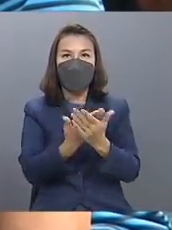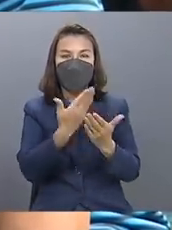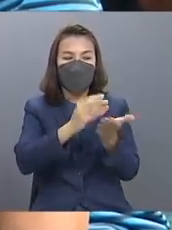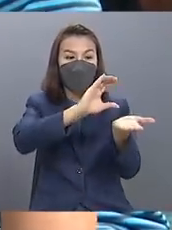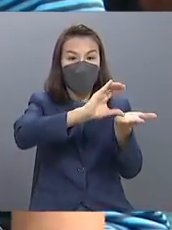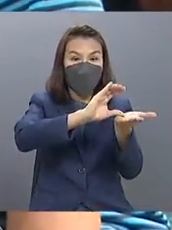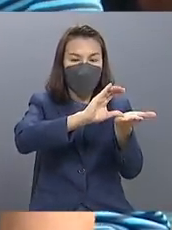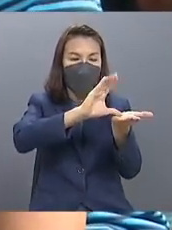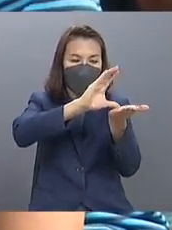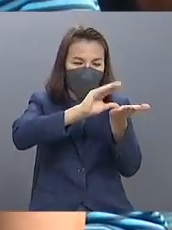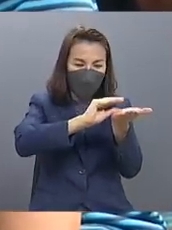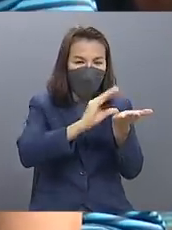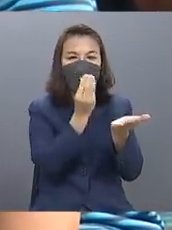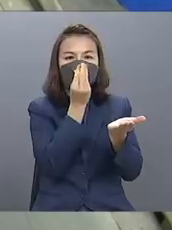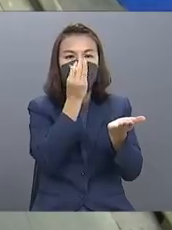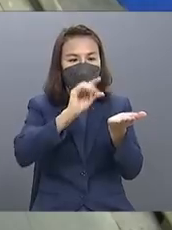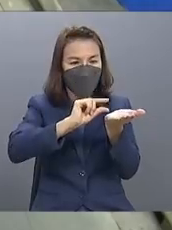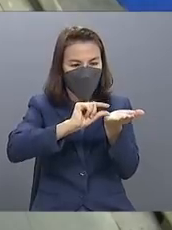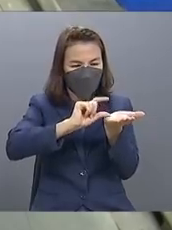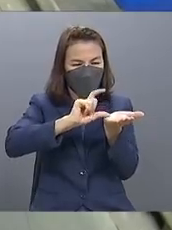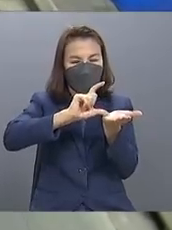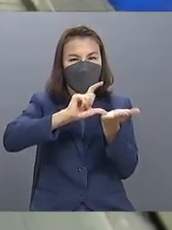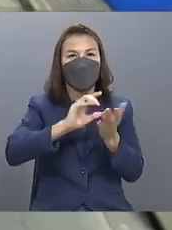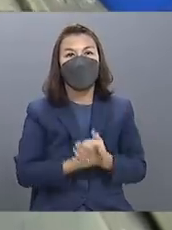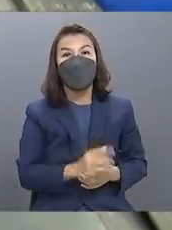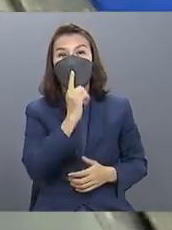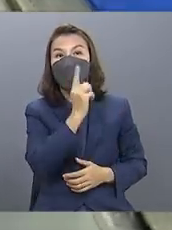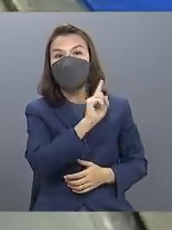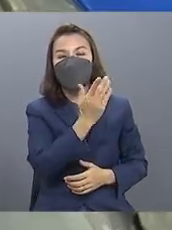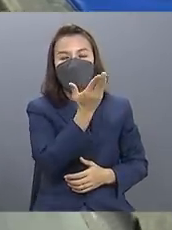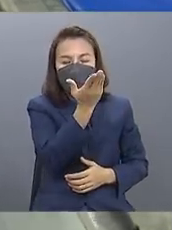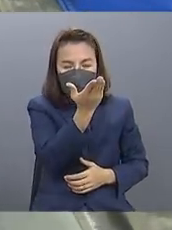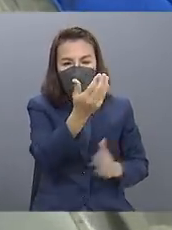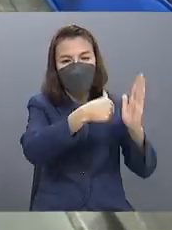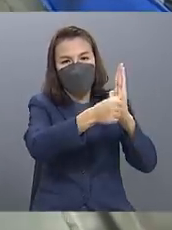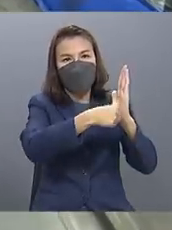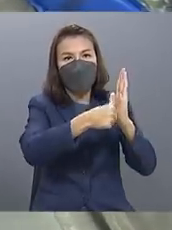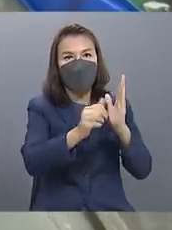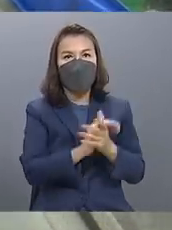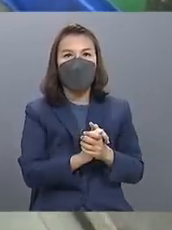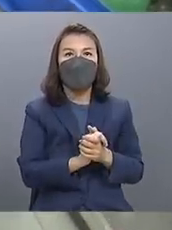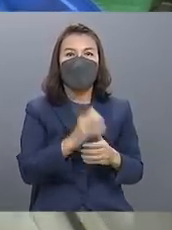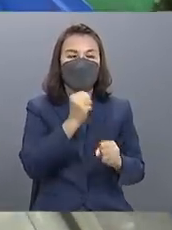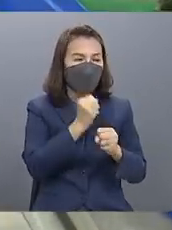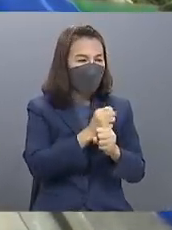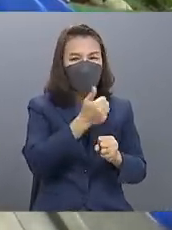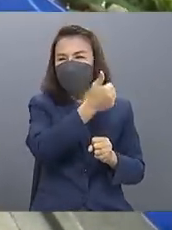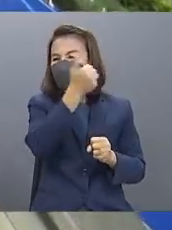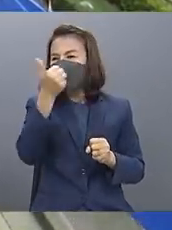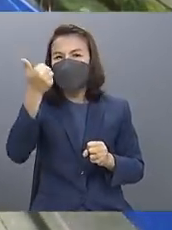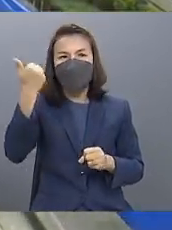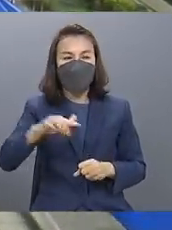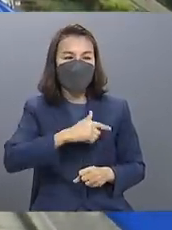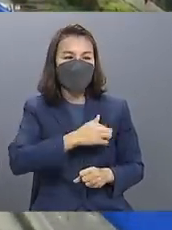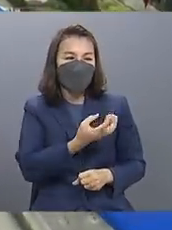เบี้ยก็เพิ่มเอาเพิ่มเอาเพราะดูแลเรื่องนี้นะครับแก้ไขปัญหาเรื่องนี้หน่อยครับเพราะว่าตนเองจะไปทำอาชีพอื่นก็ไม่ได้น้อยใจเหมือนกันนะครับที่ปัญหา